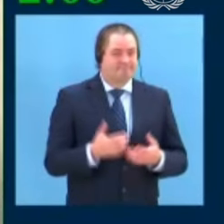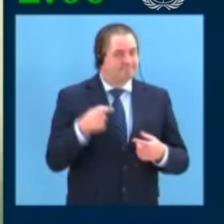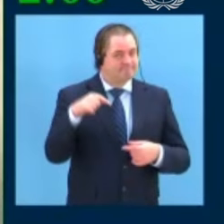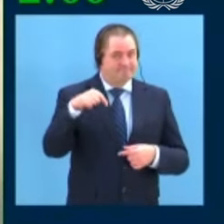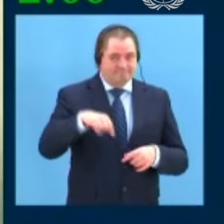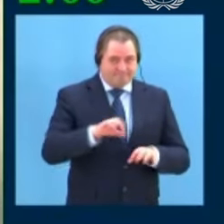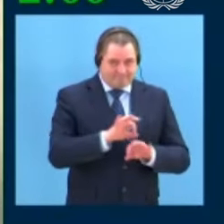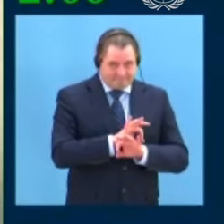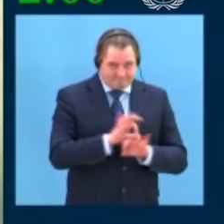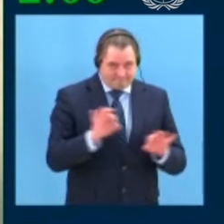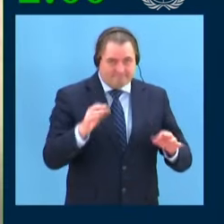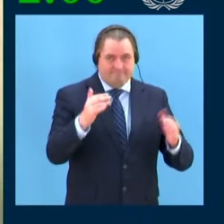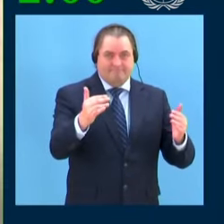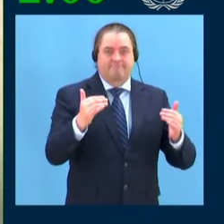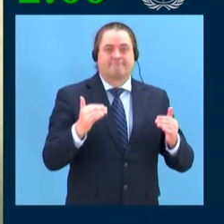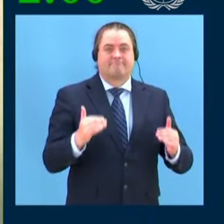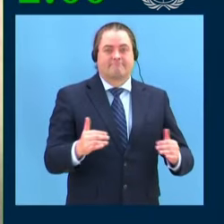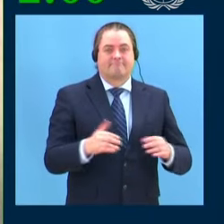Pas dans la salle.